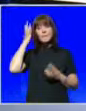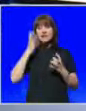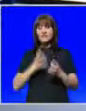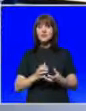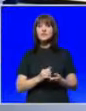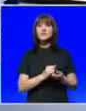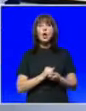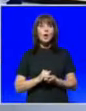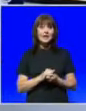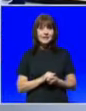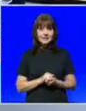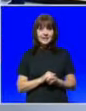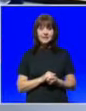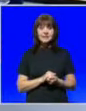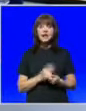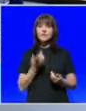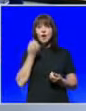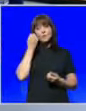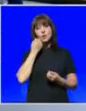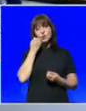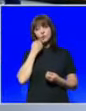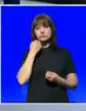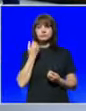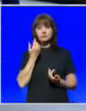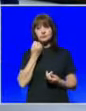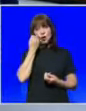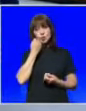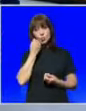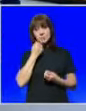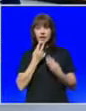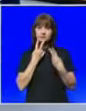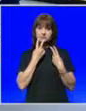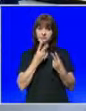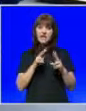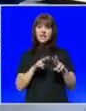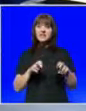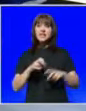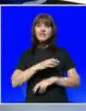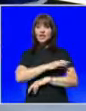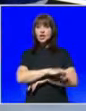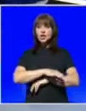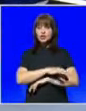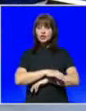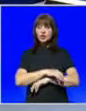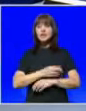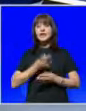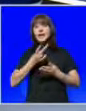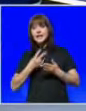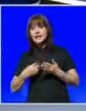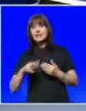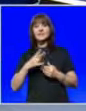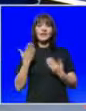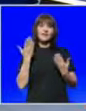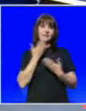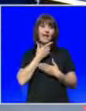различните дирекции много добре изследват и историята, и съдържанието преди дадено, включително извънкласно учебно